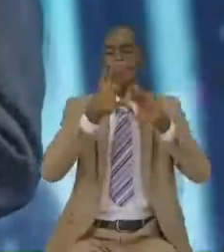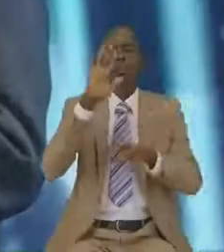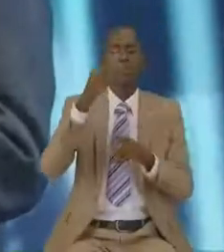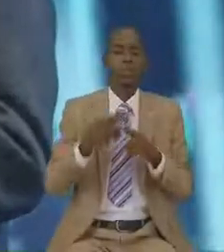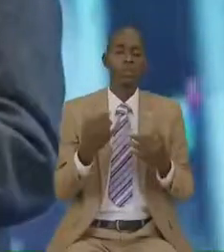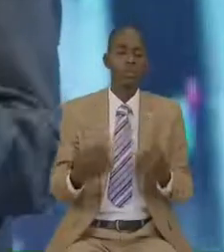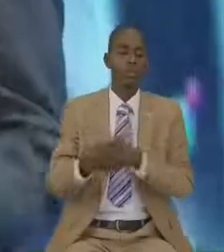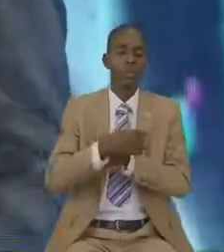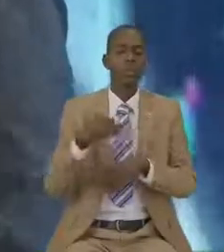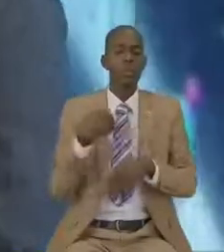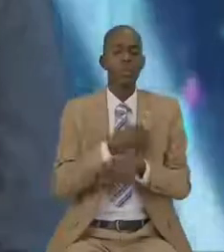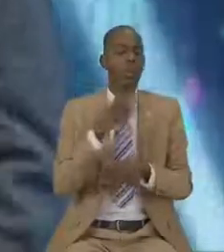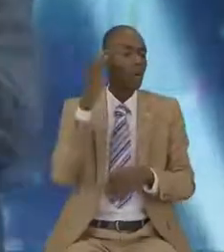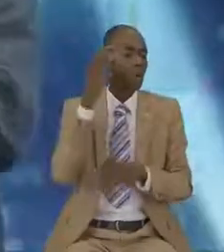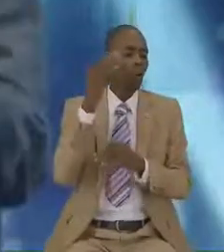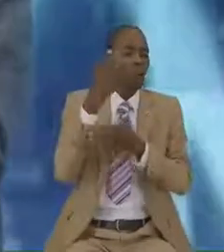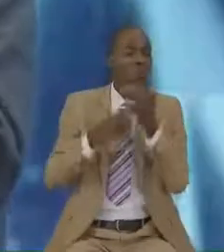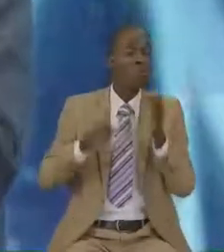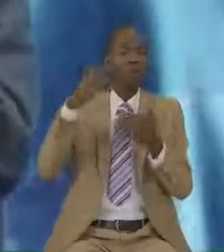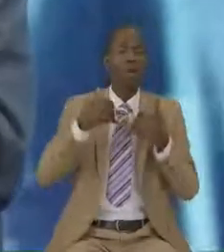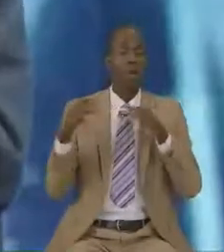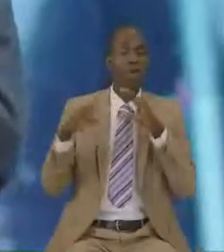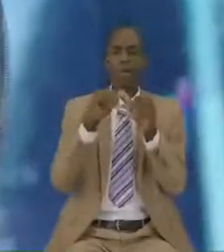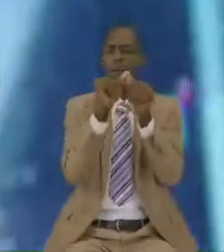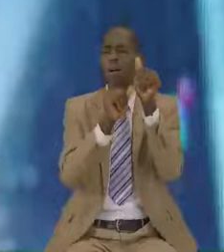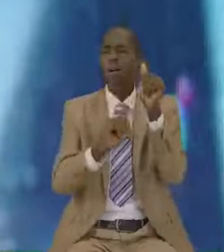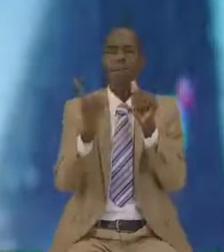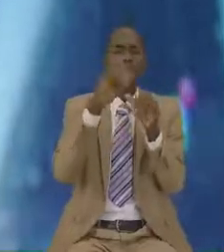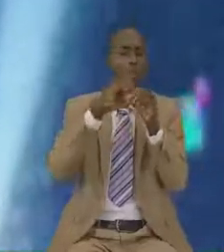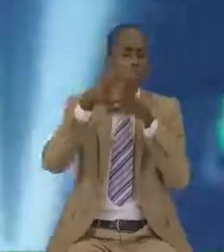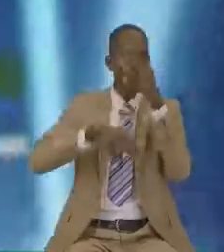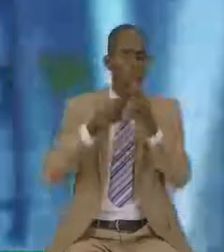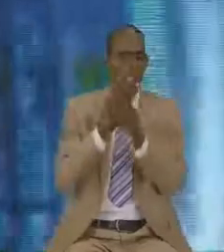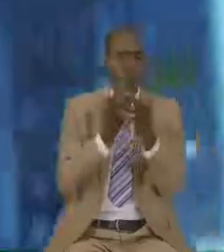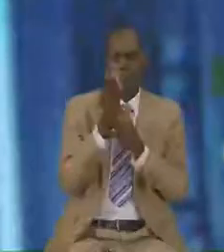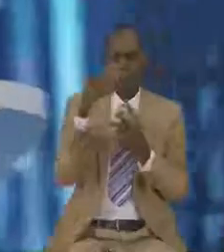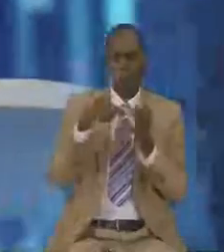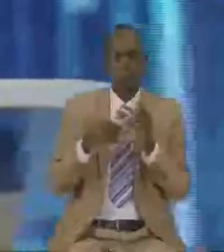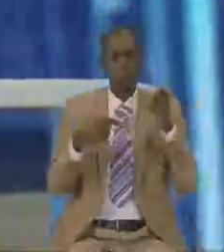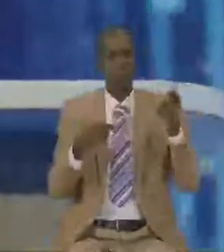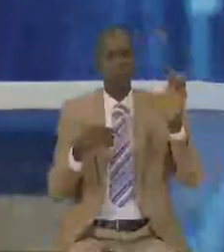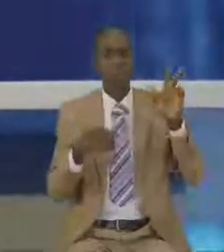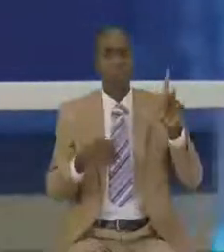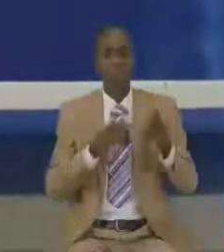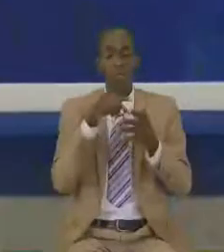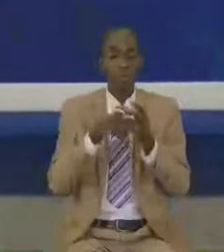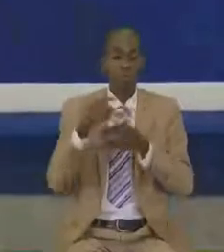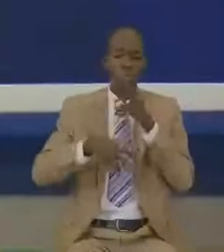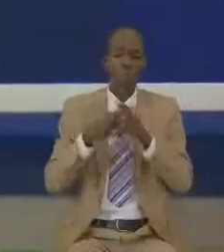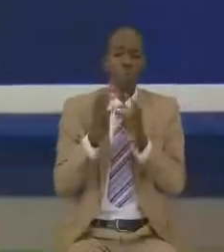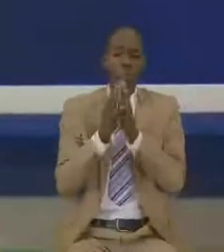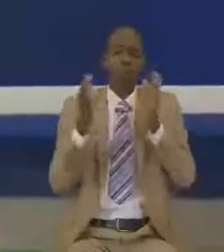remercions aujourd'hui, nous bénissons ton nom. Nous avons entendu ce que tu as fait partout dans le monde. Par ce